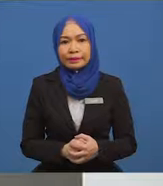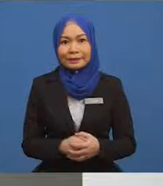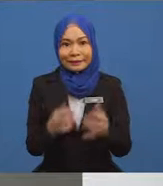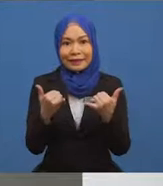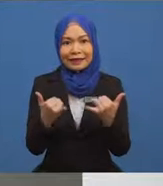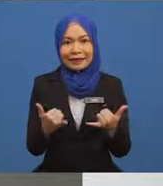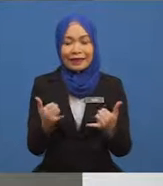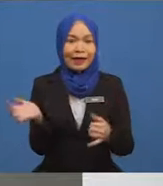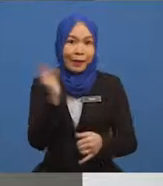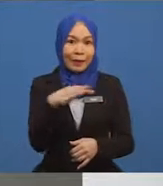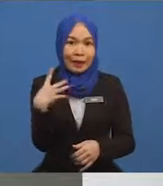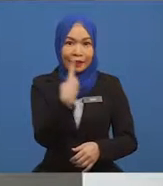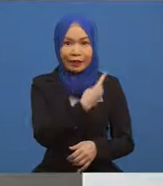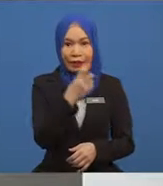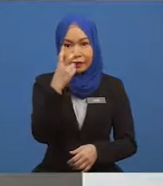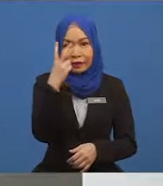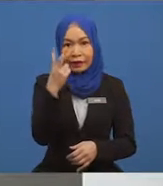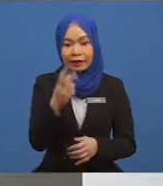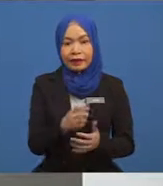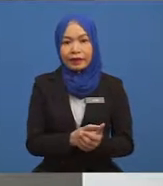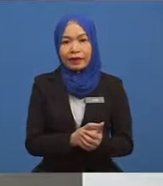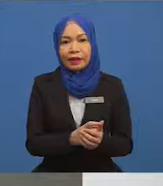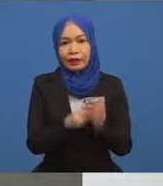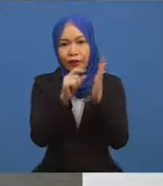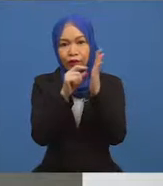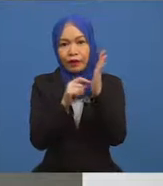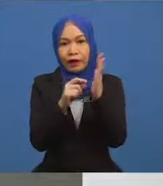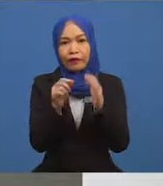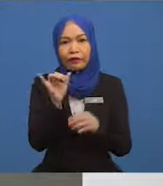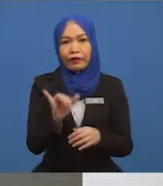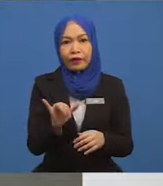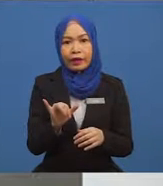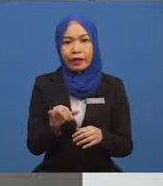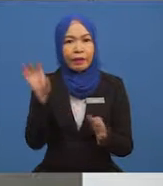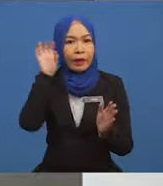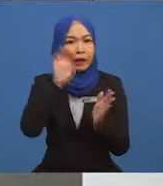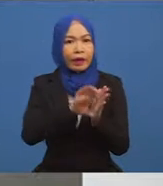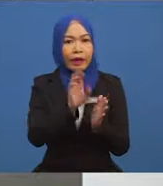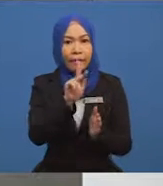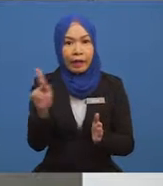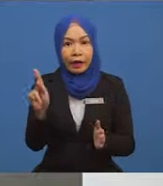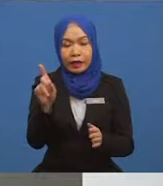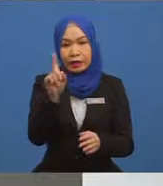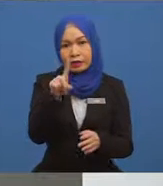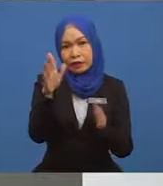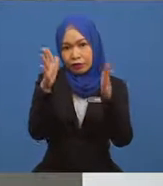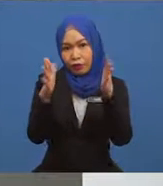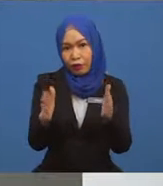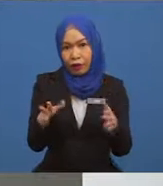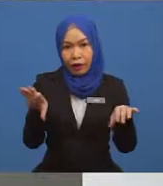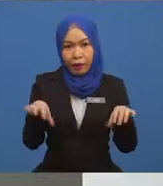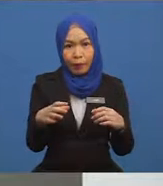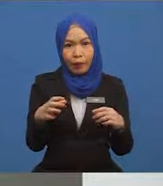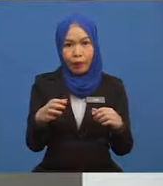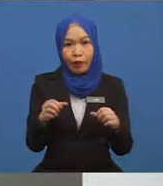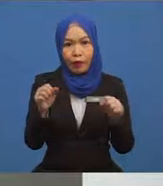Sekarang, mari kita lihat graf yang menggambarkan seorang individu yang melakukan senaman